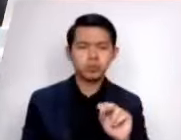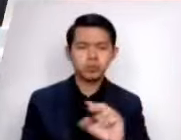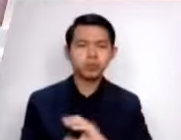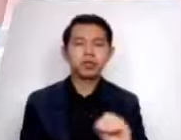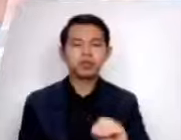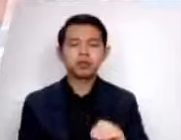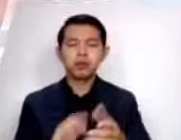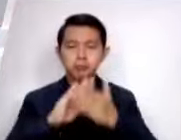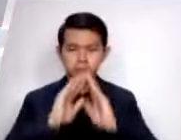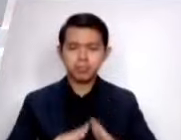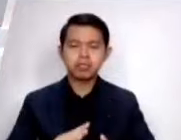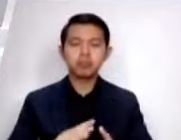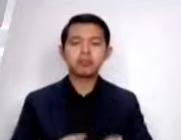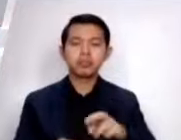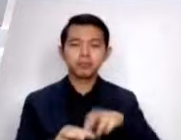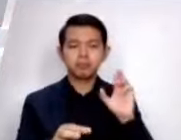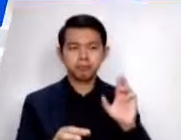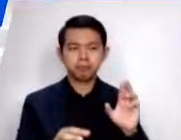kanyang pagbibitiw.